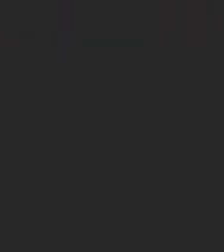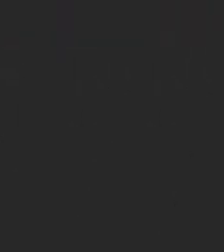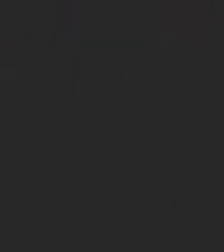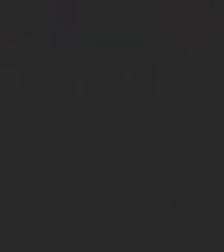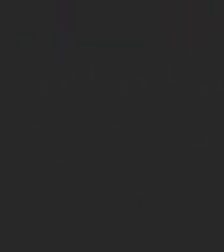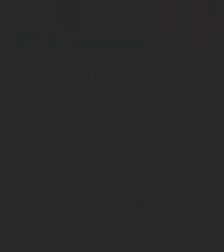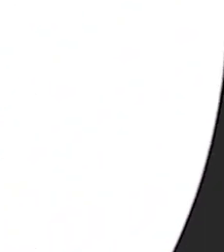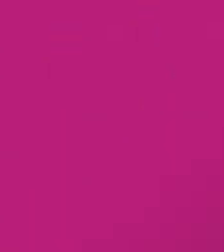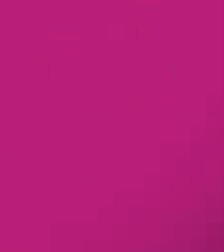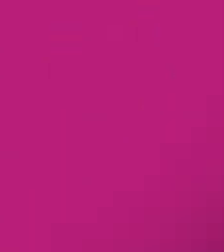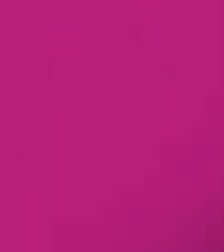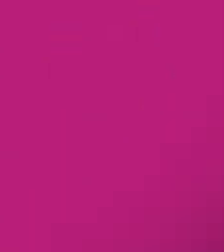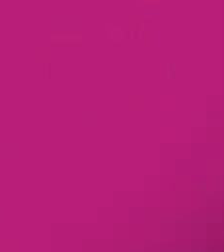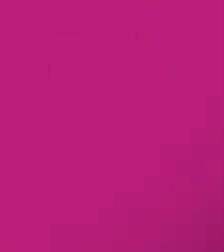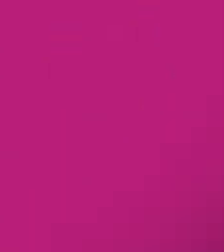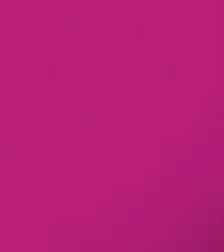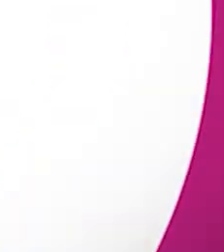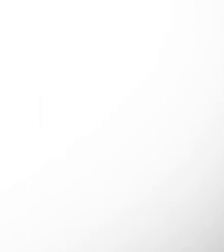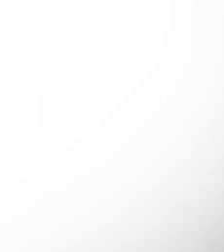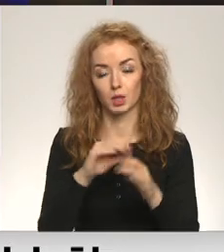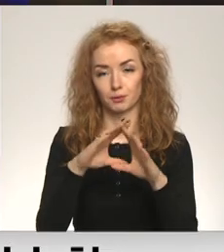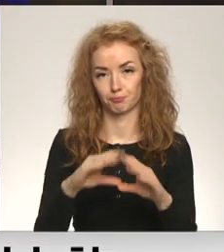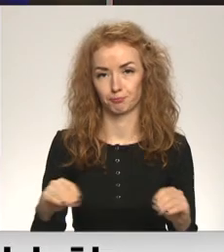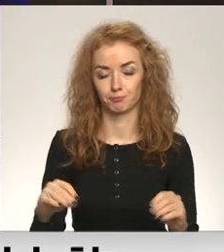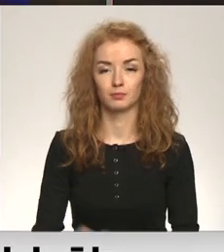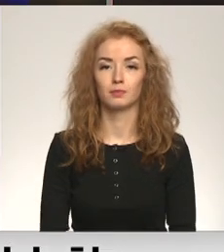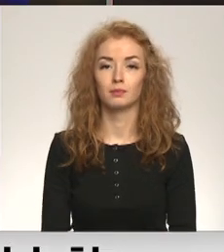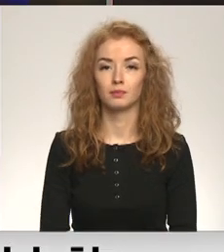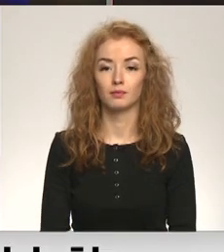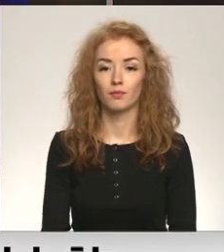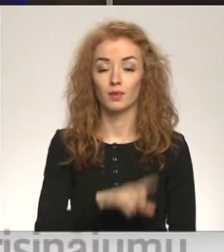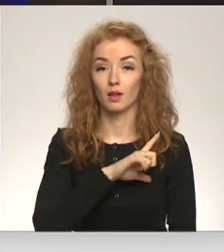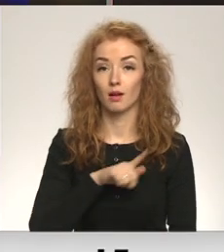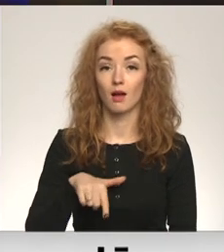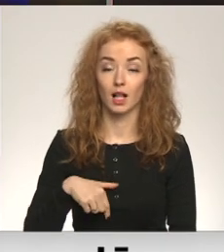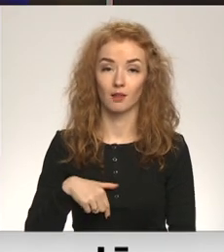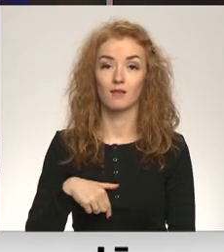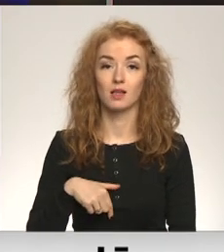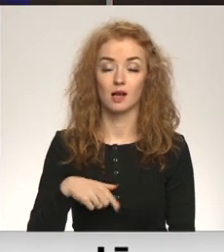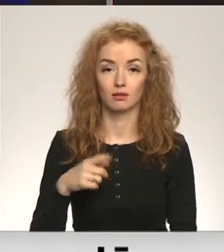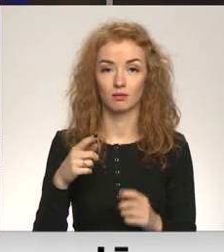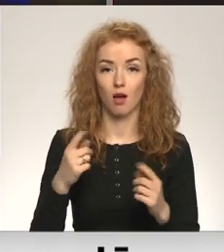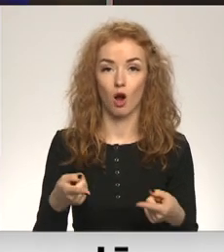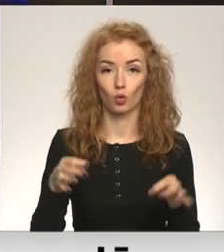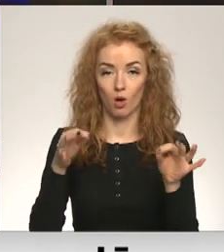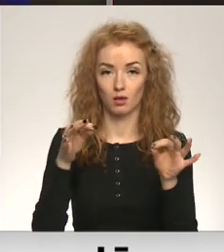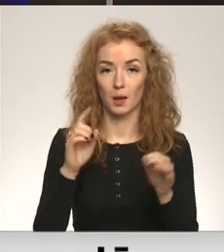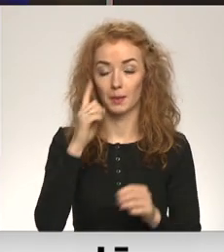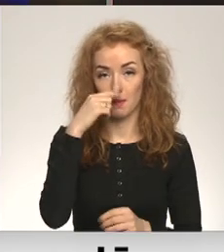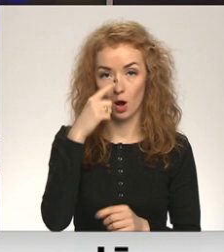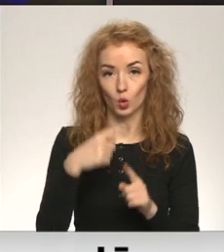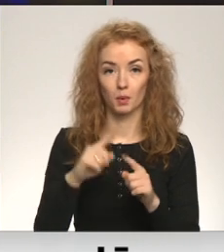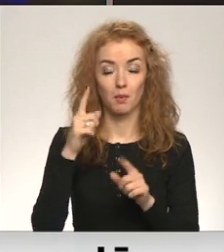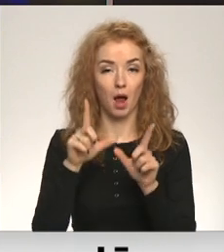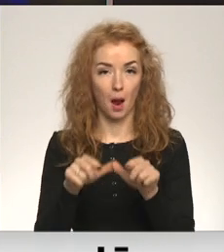Re, viss ēters ir te! Un nu Latvijas aktualitātes. Divos soļos, 1. martā un 1.